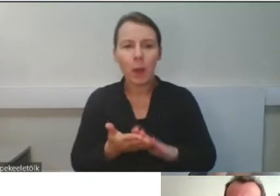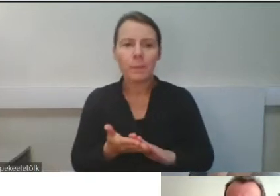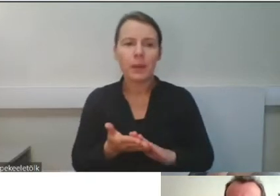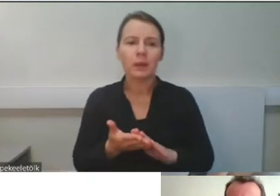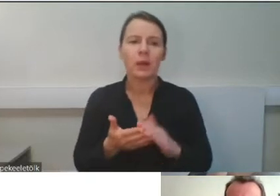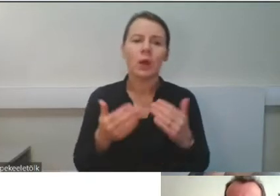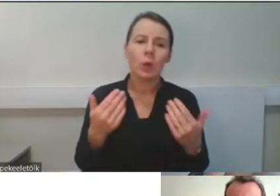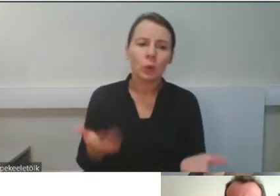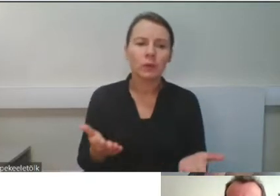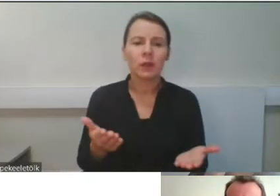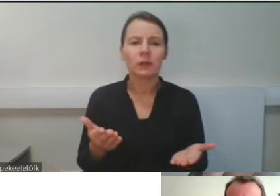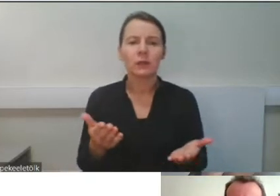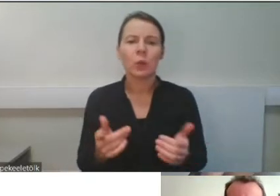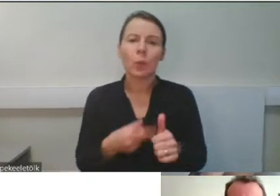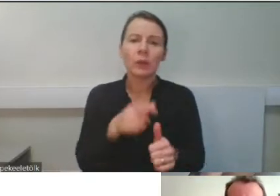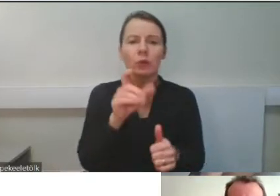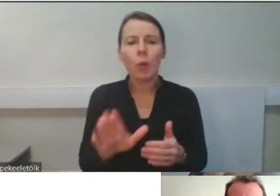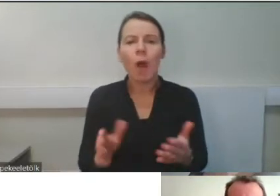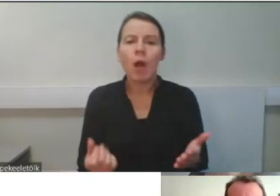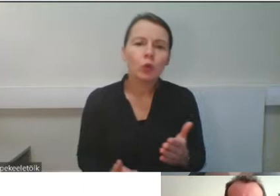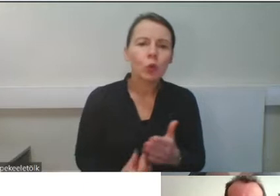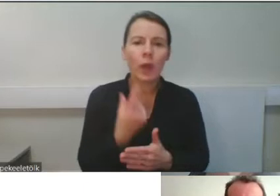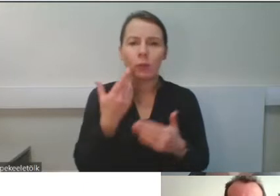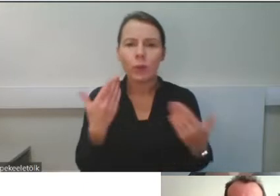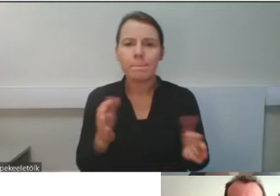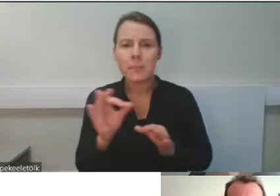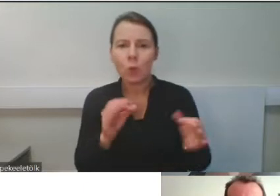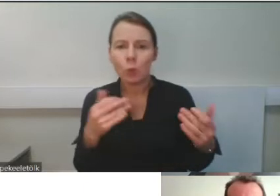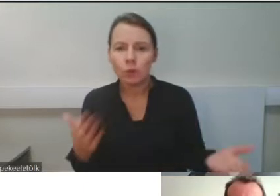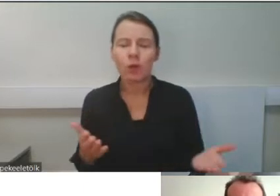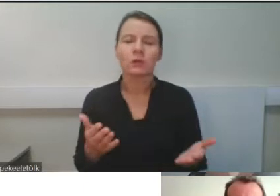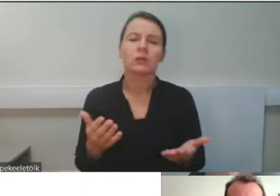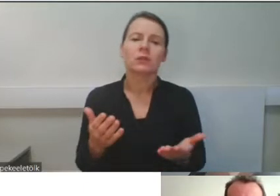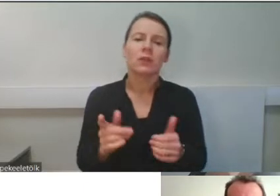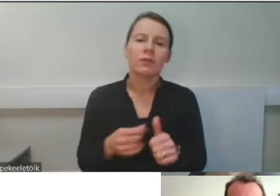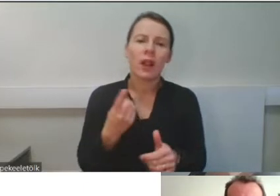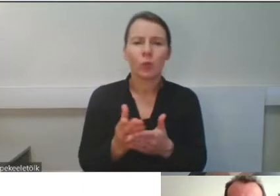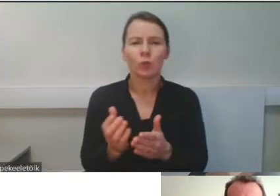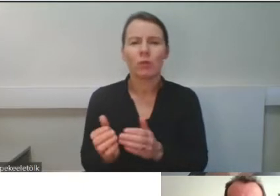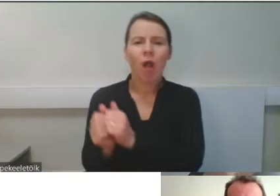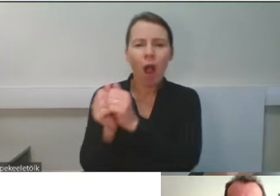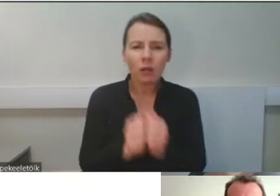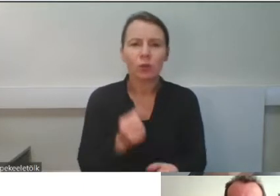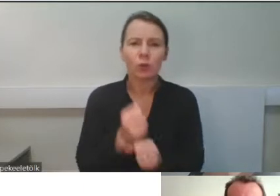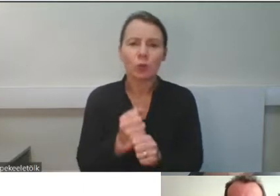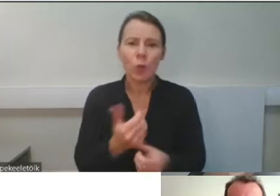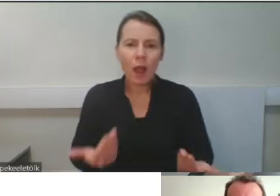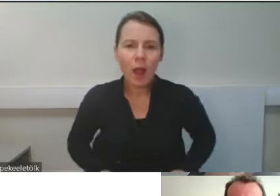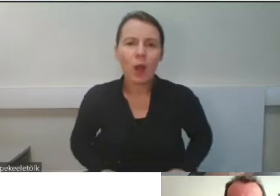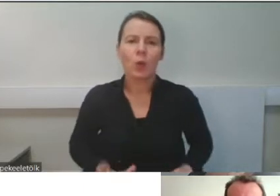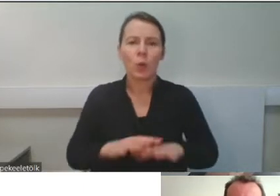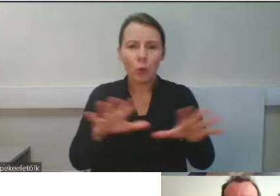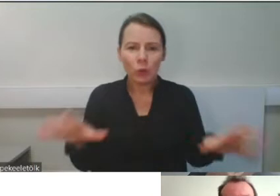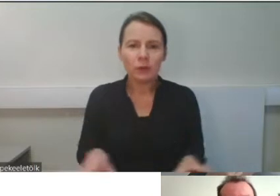kõrval siis Eestis siis ongi võimalik siis veel uuringute andmetele juurde vaadata seda, et kas inimesel